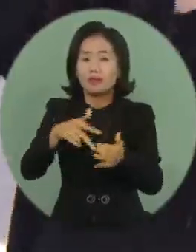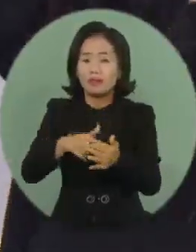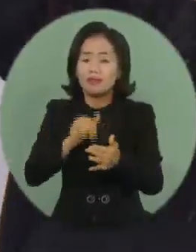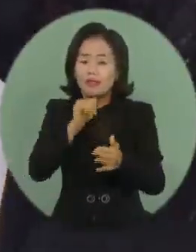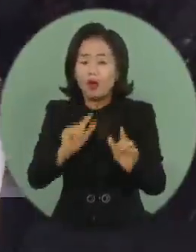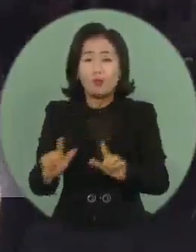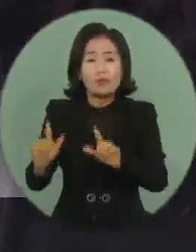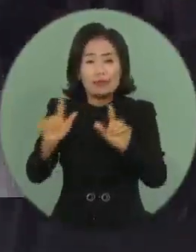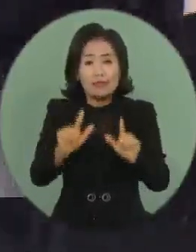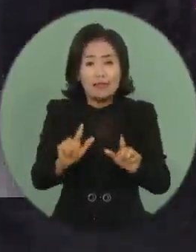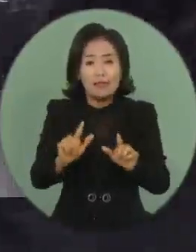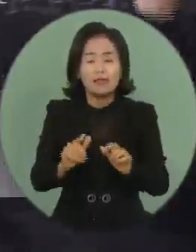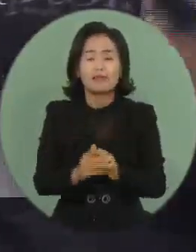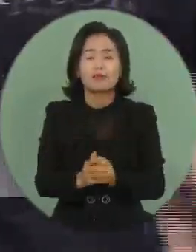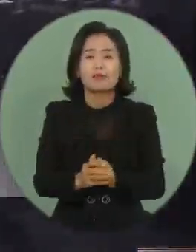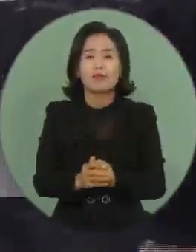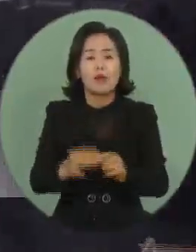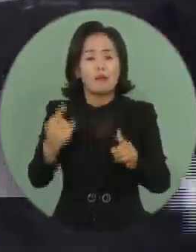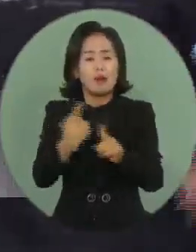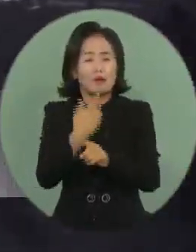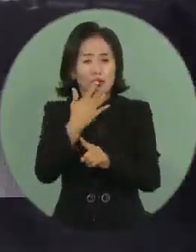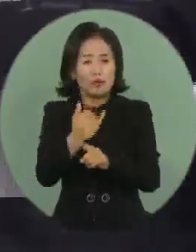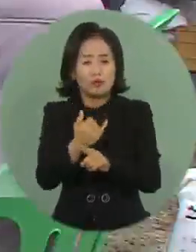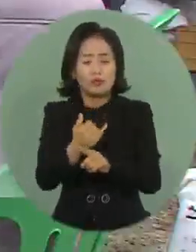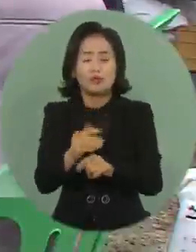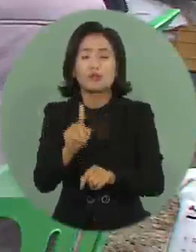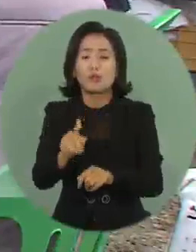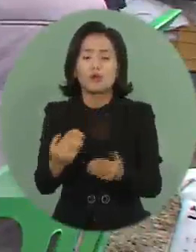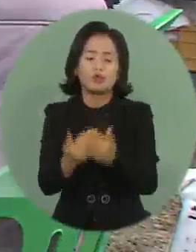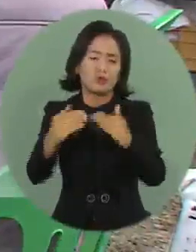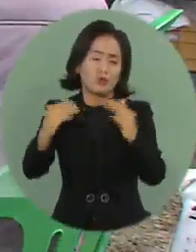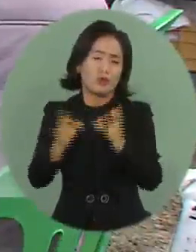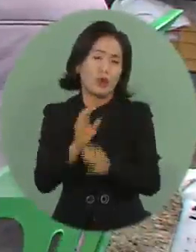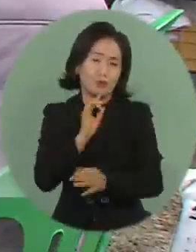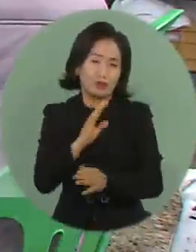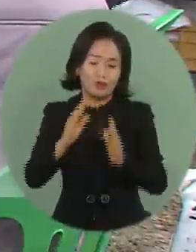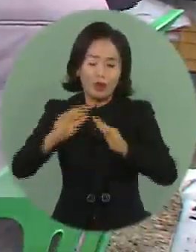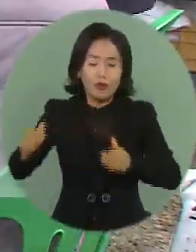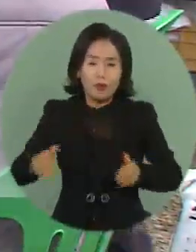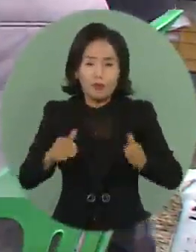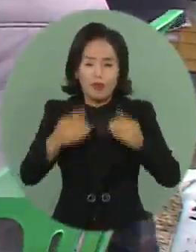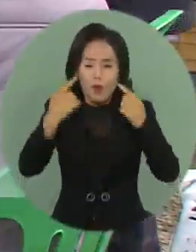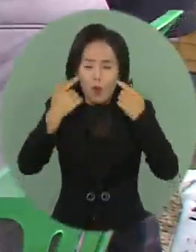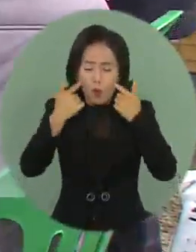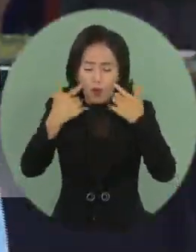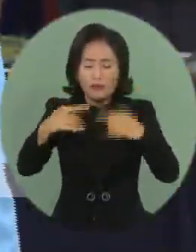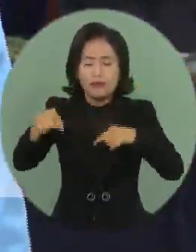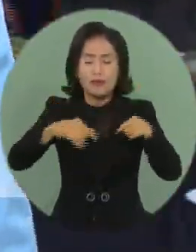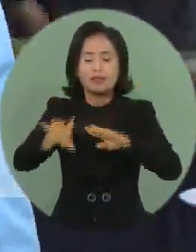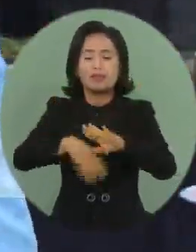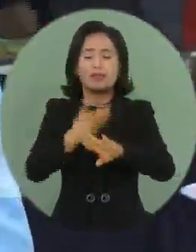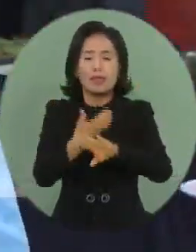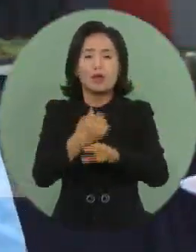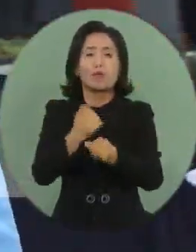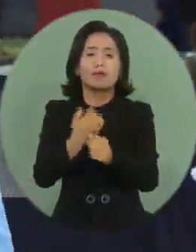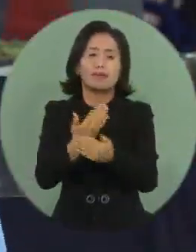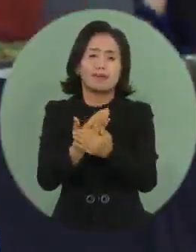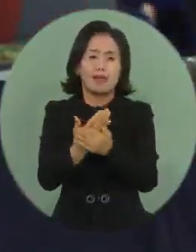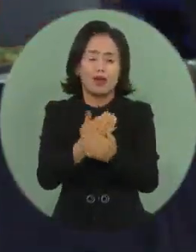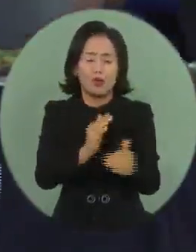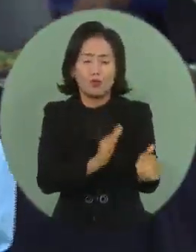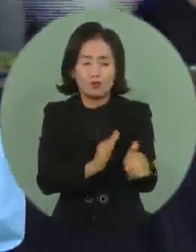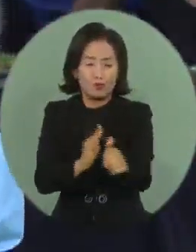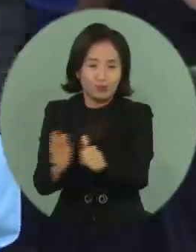서민들의 삶을 바꿀 수 있는 정당은 진보당뿐이라며 전남에서 진정한 정치 개혁을 이뤄낼 수 있도록 힘을